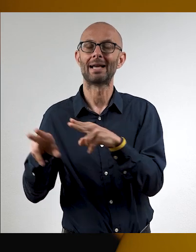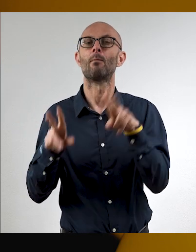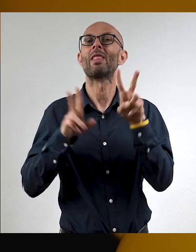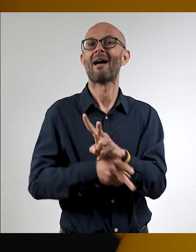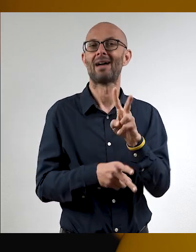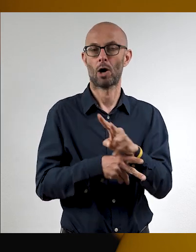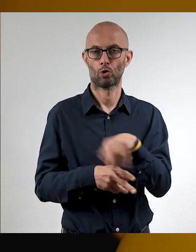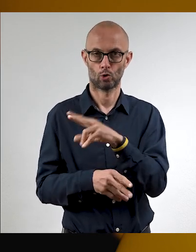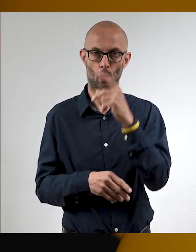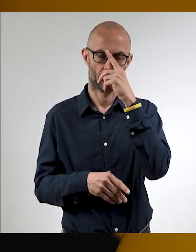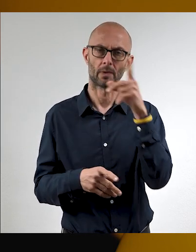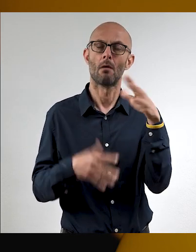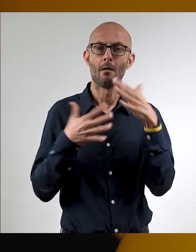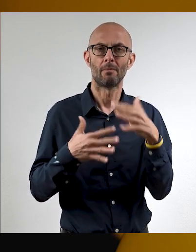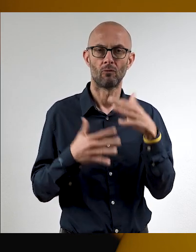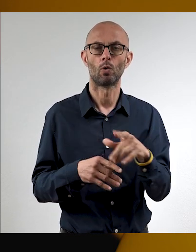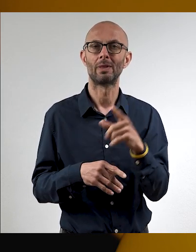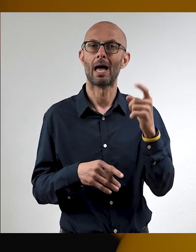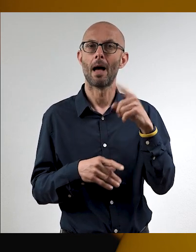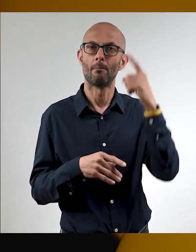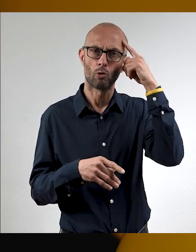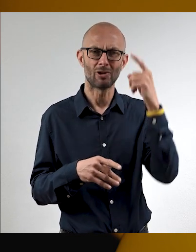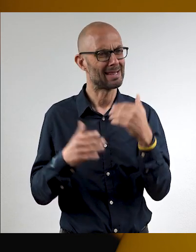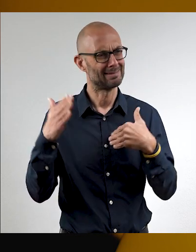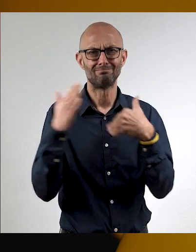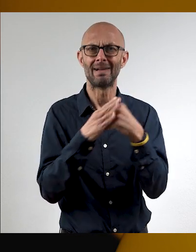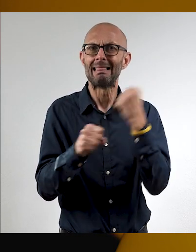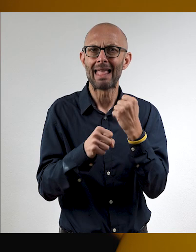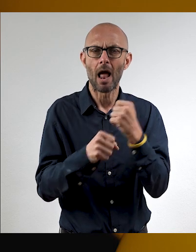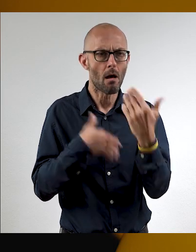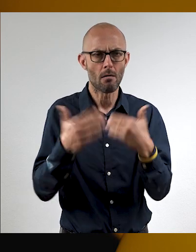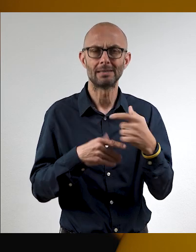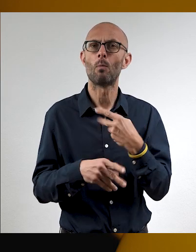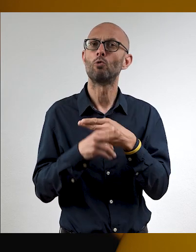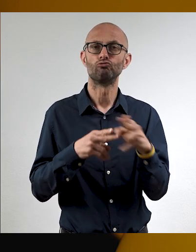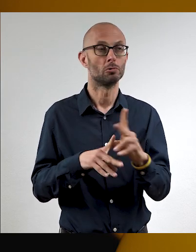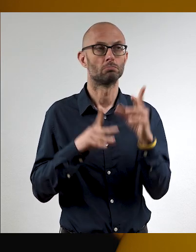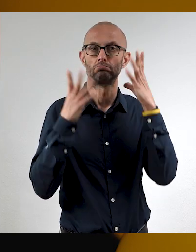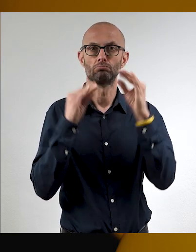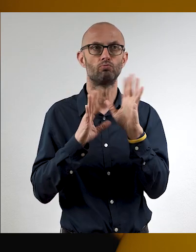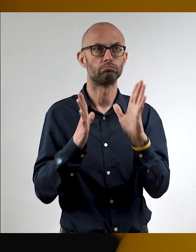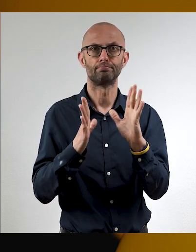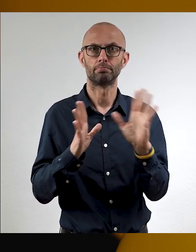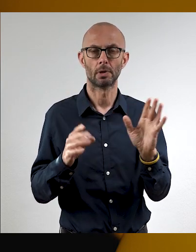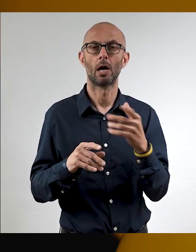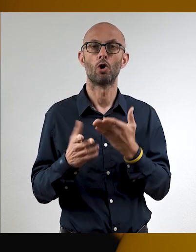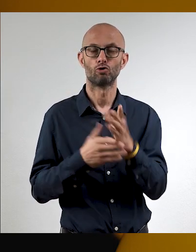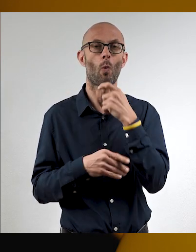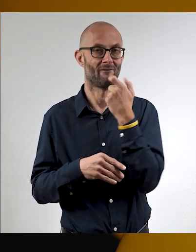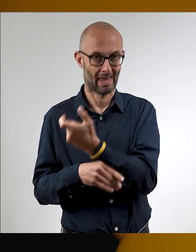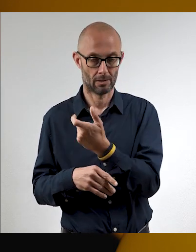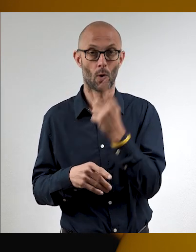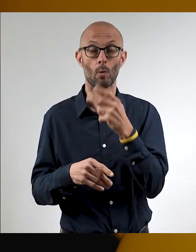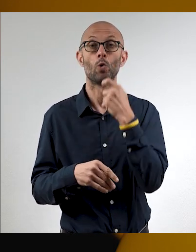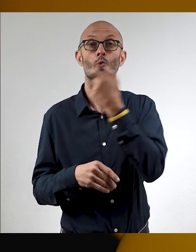varno. Opisval je: možgani so mi maksimalno delali. Je rekel, bil sem čist priseben. Šel je ven in